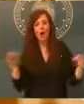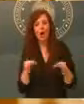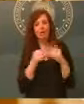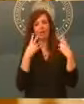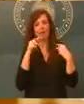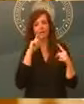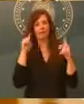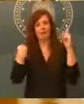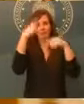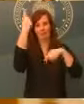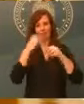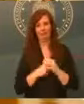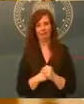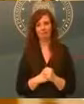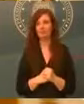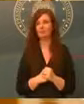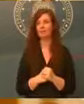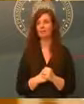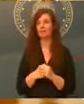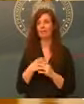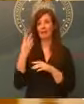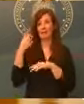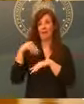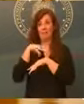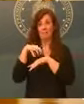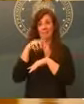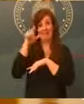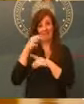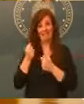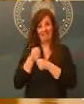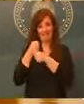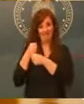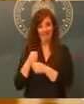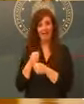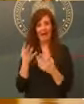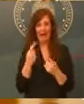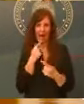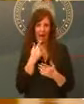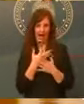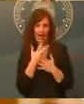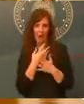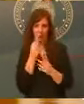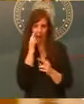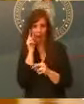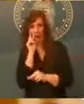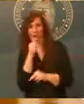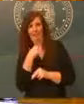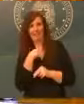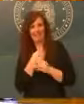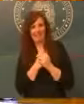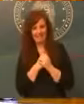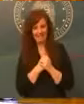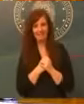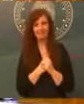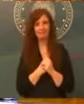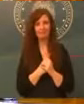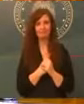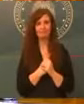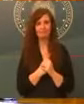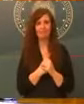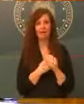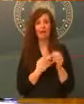racconto la mia vision di scuola le indicazioni nazionali sono un documento